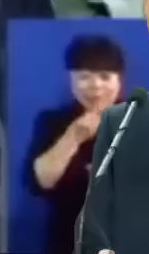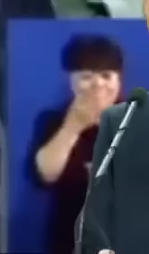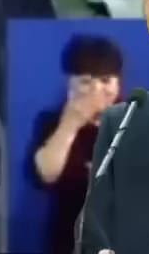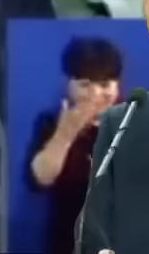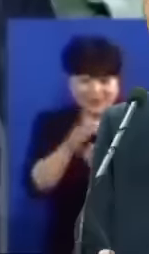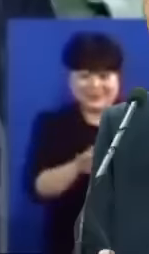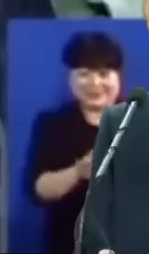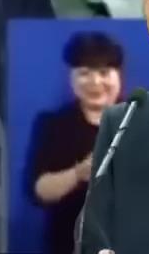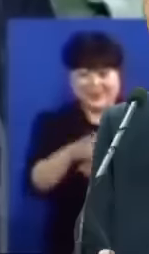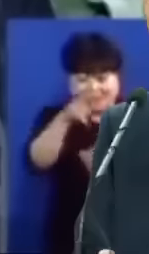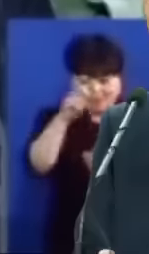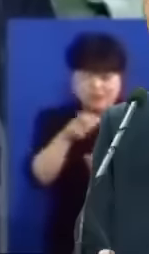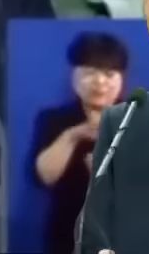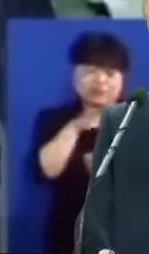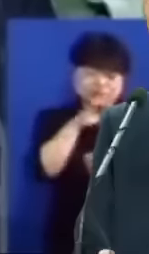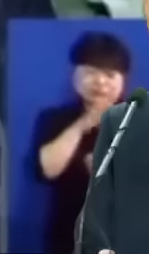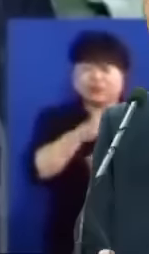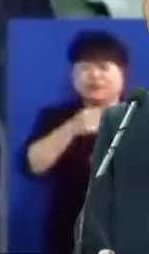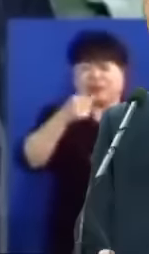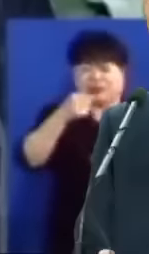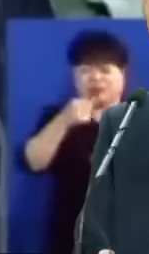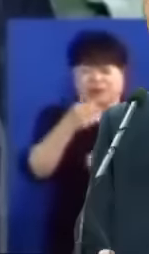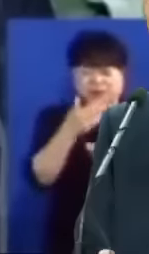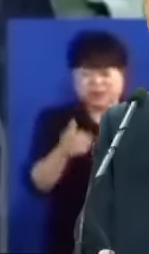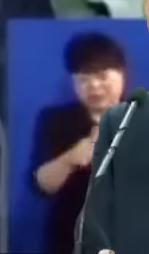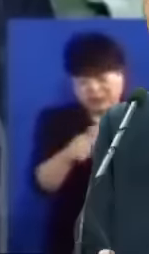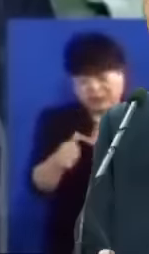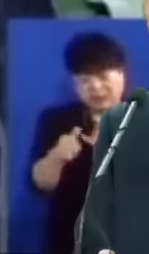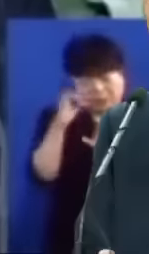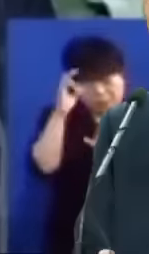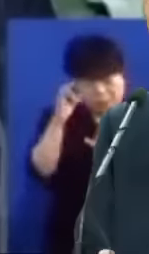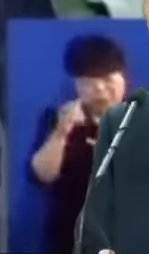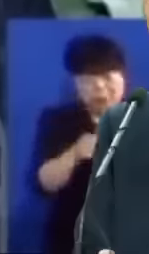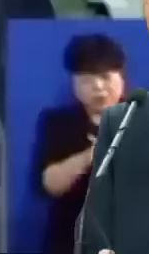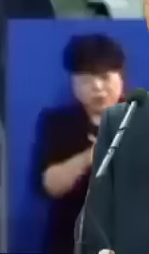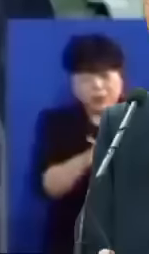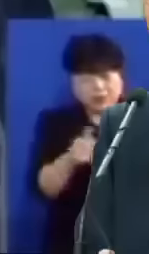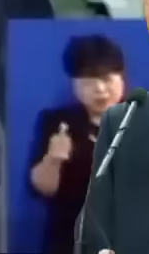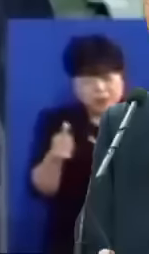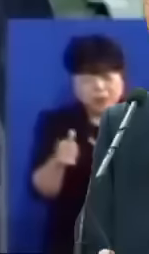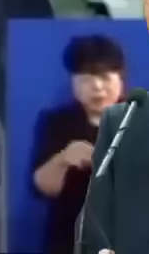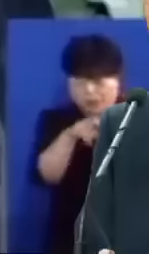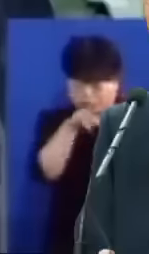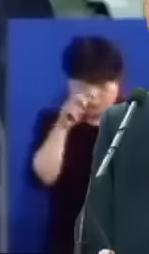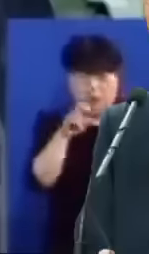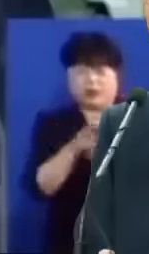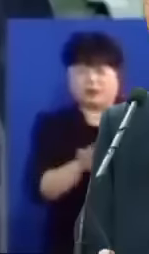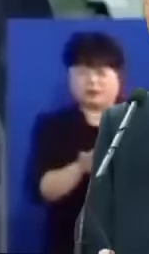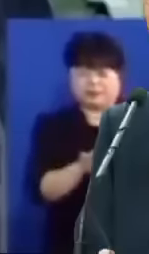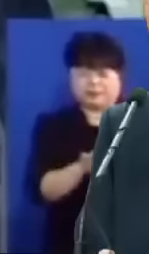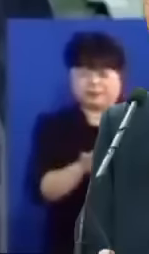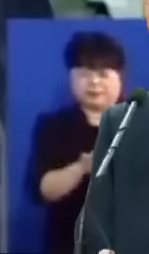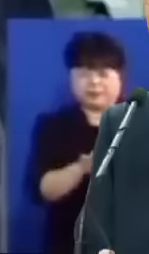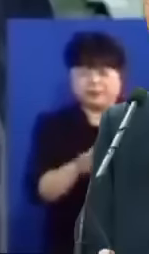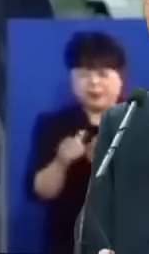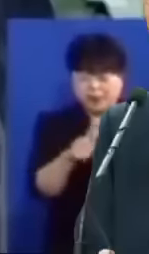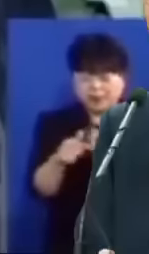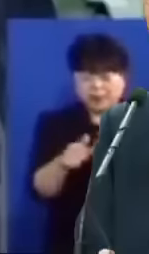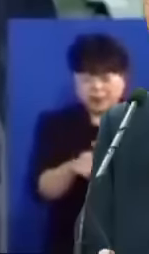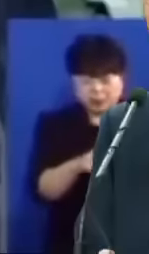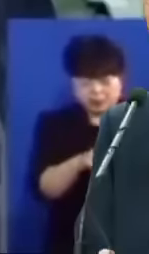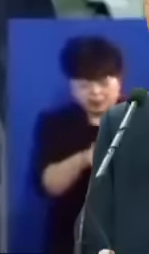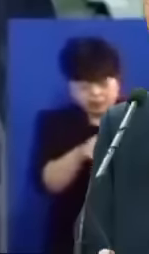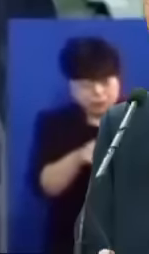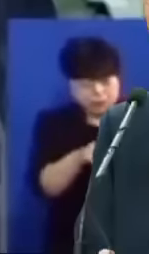것입니다. 미움과 원한을 가지고 남편을 보러 보면 남편이 사사건건이 미비껌만 보이는 것입니다. 남편이 또